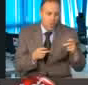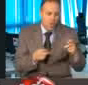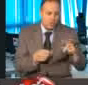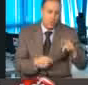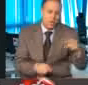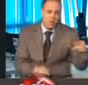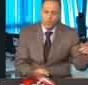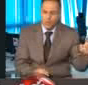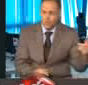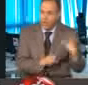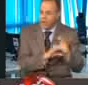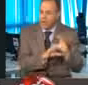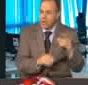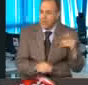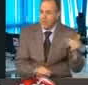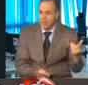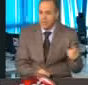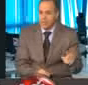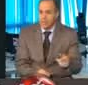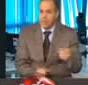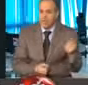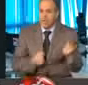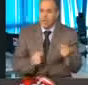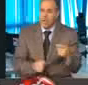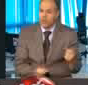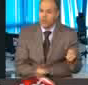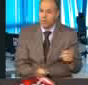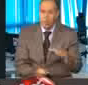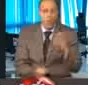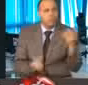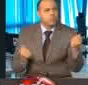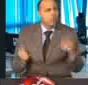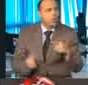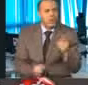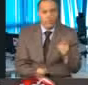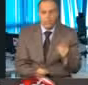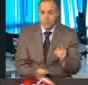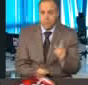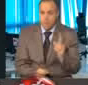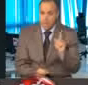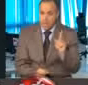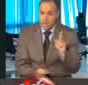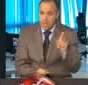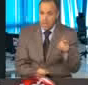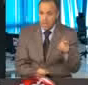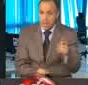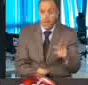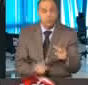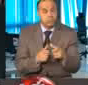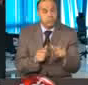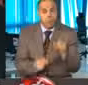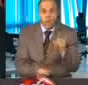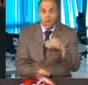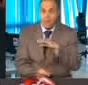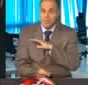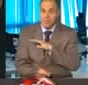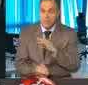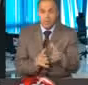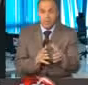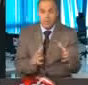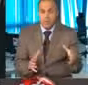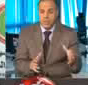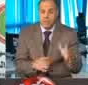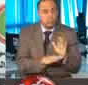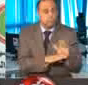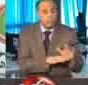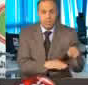من كيران، من سيارات عادية، من شاحنات، من غير ذلك. ولهنا المؤسسة عندها دور كبير في